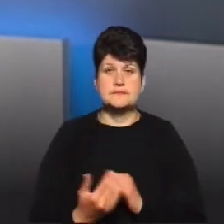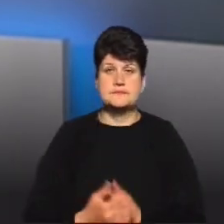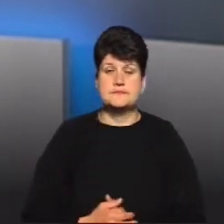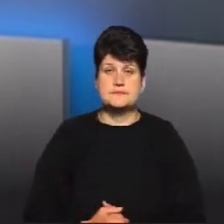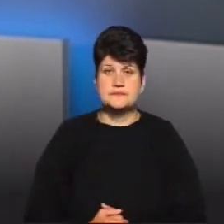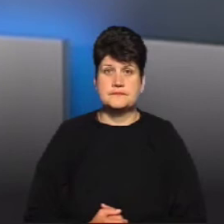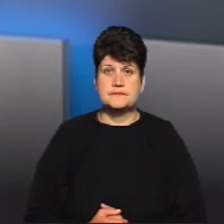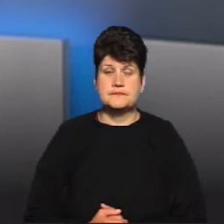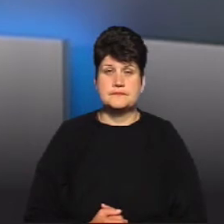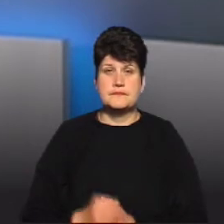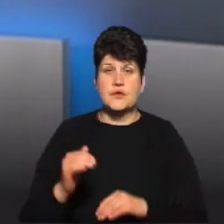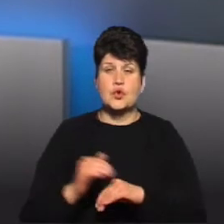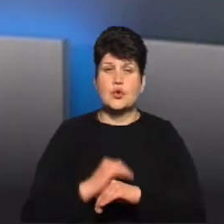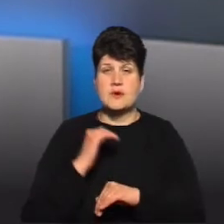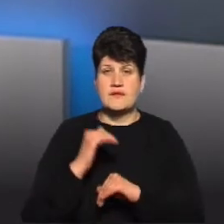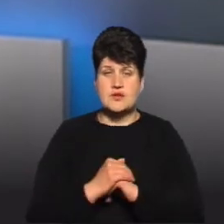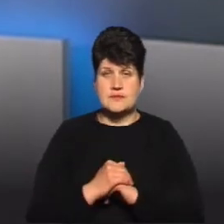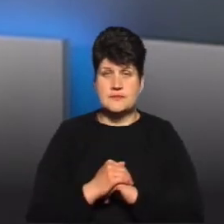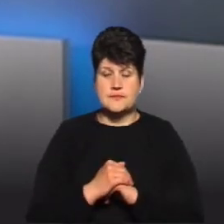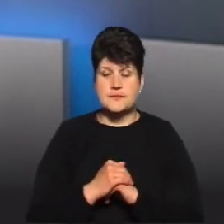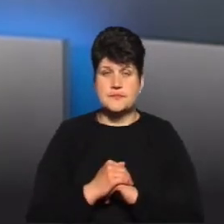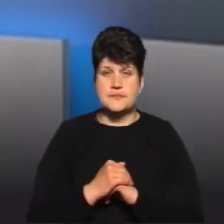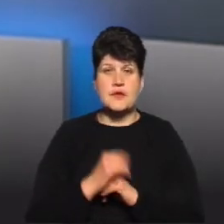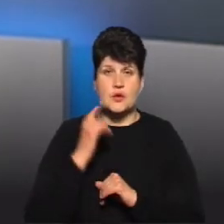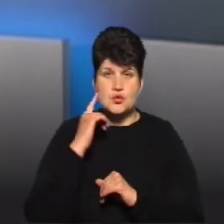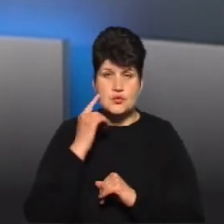Добрий вечір. Добрий вечір, чуєте мене? Чуємо.